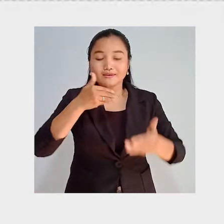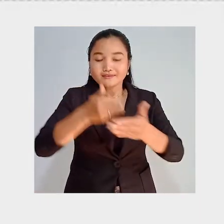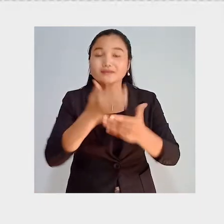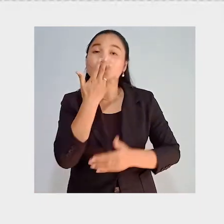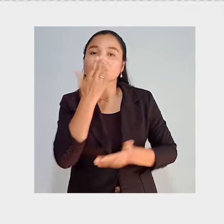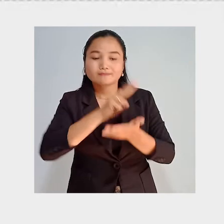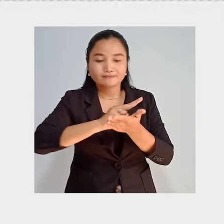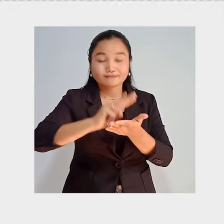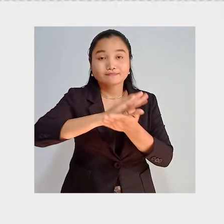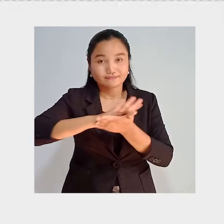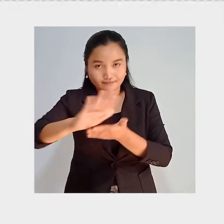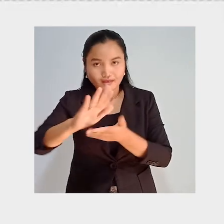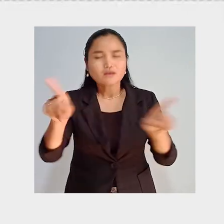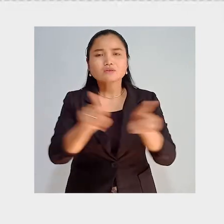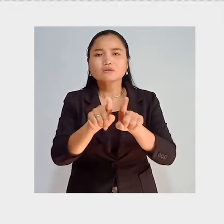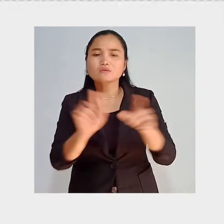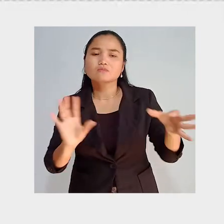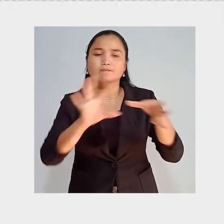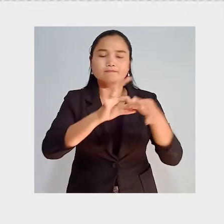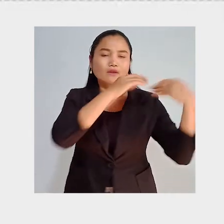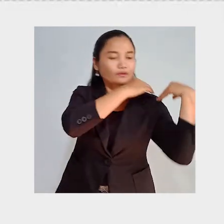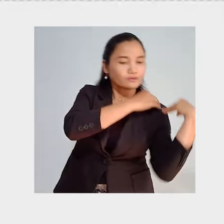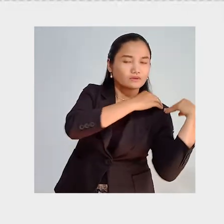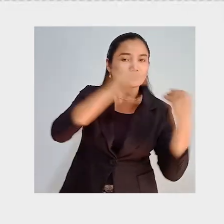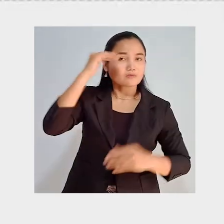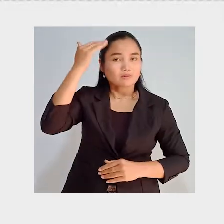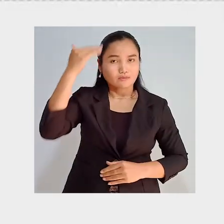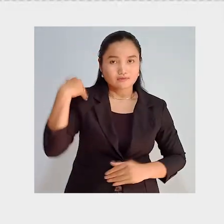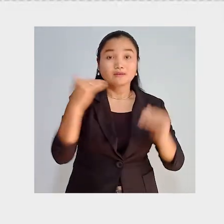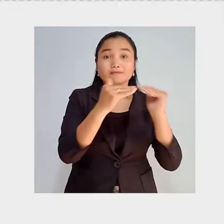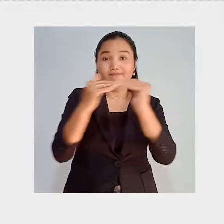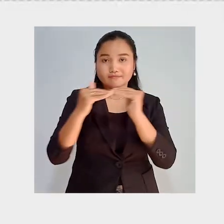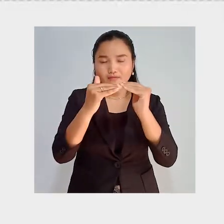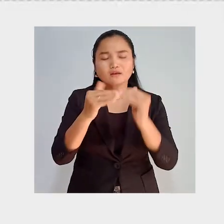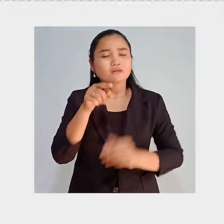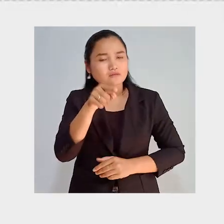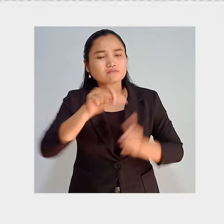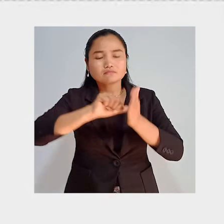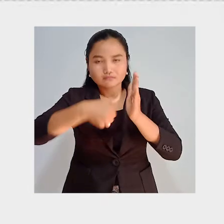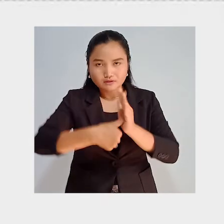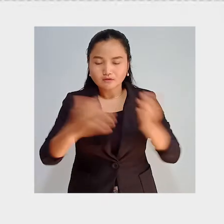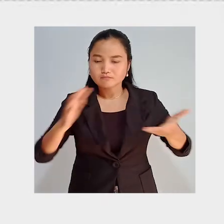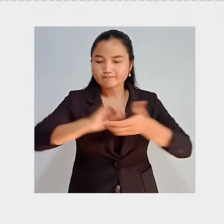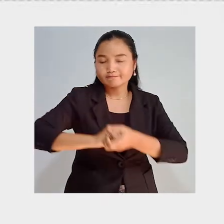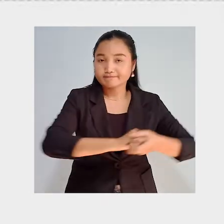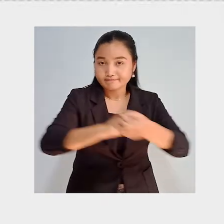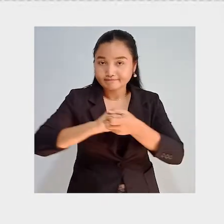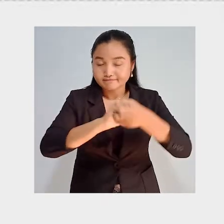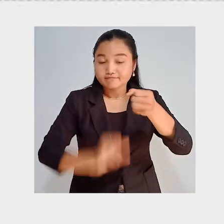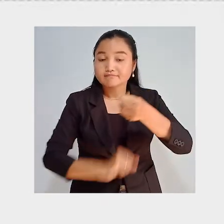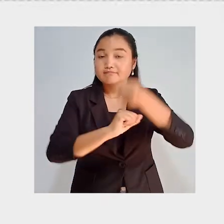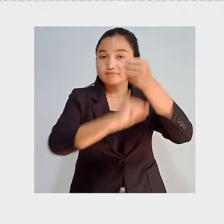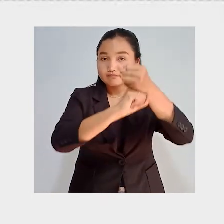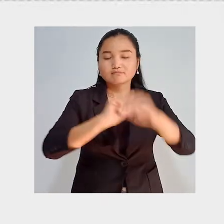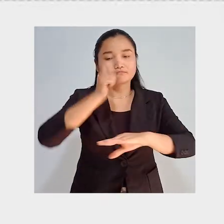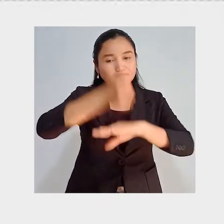ស្អាតនិងអនាម័យតាមរយៈការផ្សារភ្ជាប់នៅទូរនីតិ Gender ក្នុងន័យនេះគឺសំដៅរាល់ការសហការការគាំទ្រ